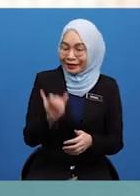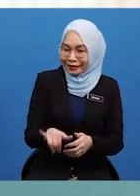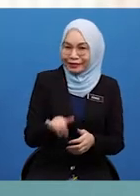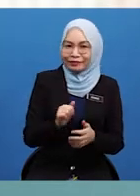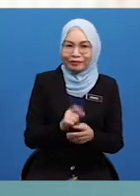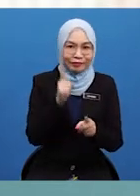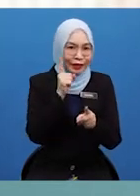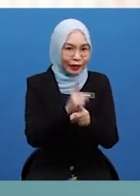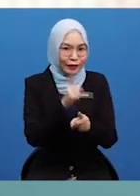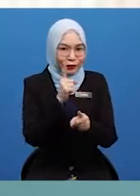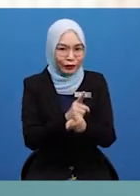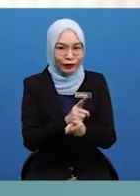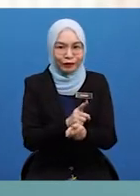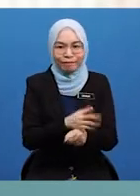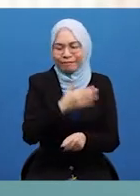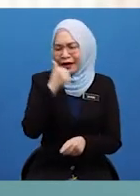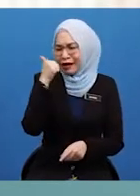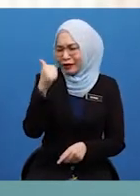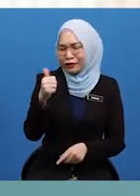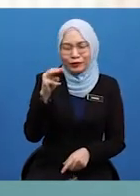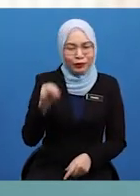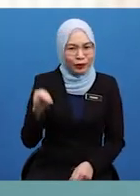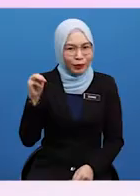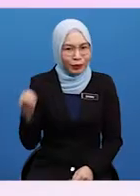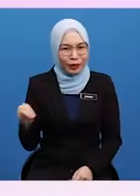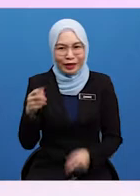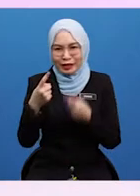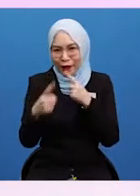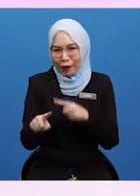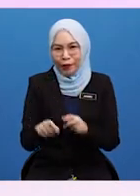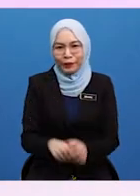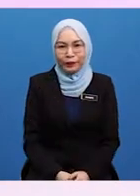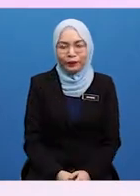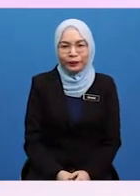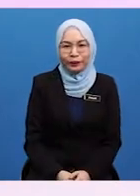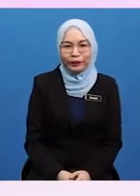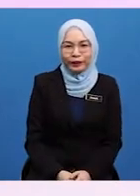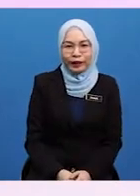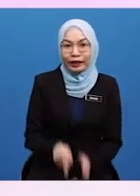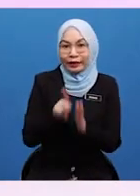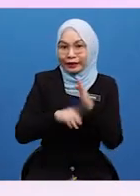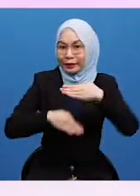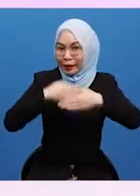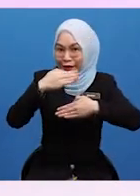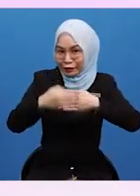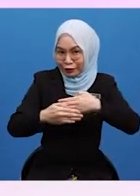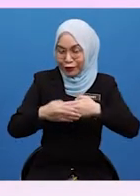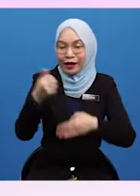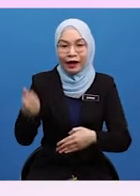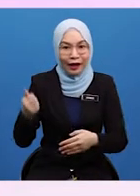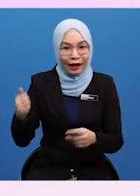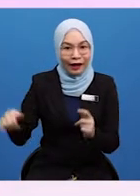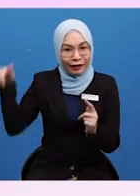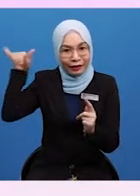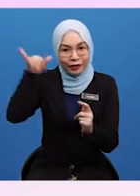betul hebat murid-murid TK kemajuan anak telekomunikasi seterusnya